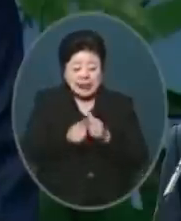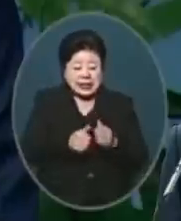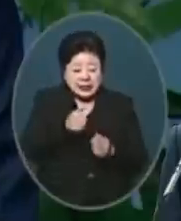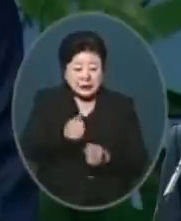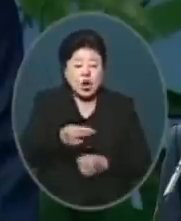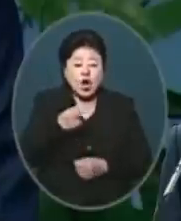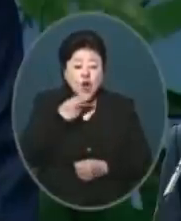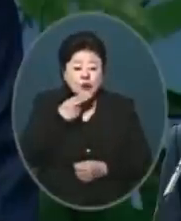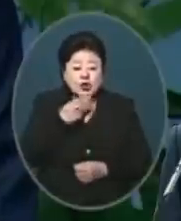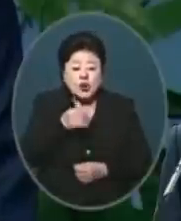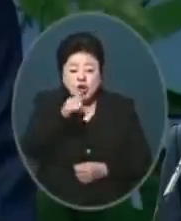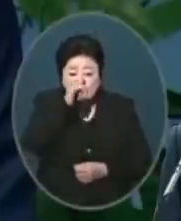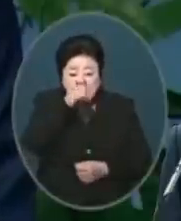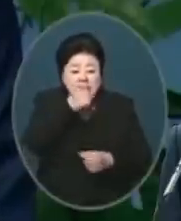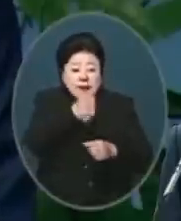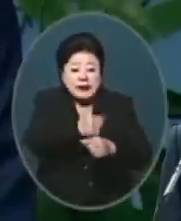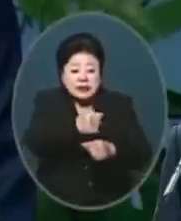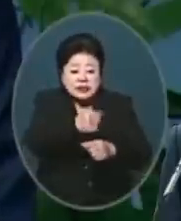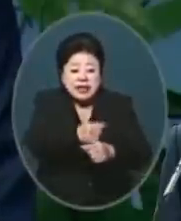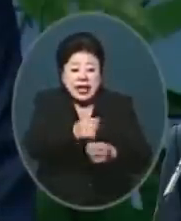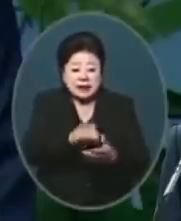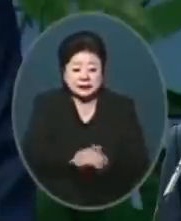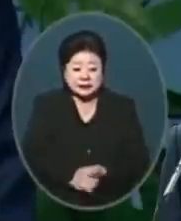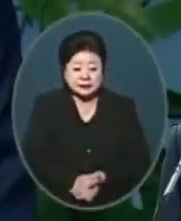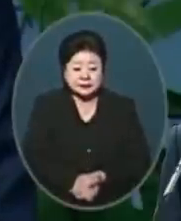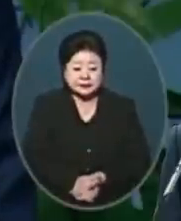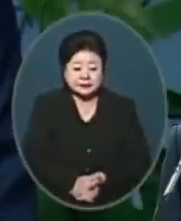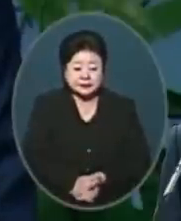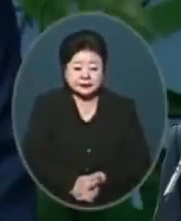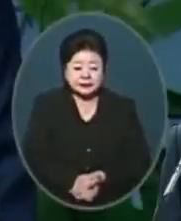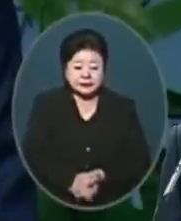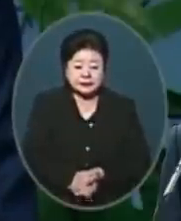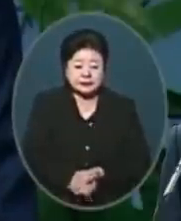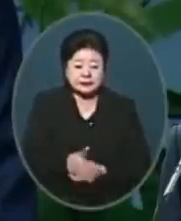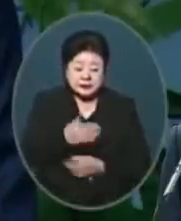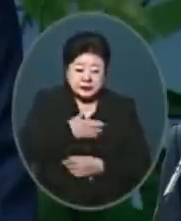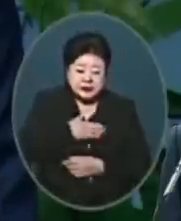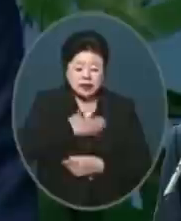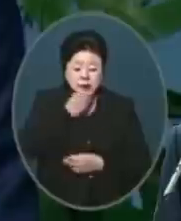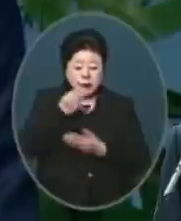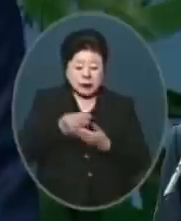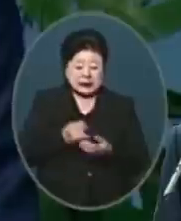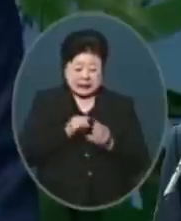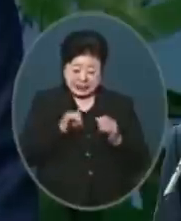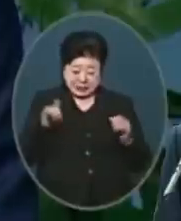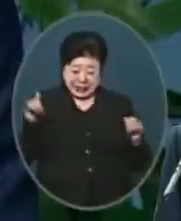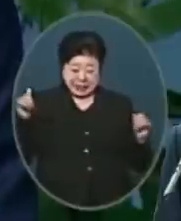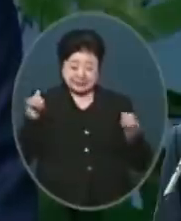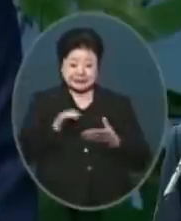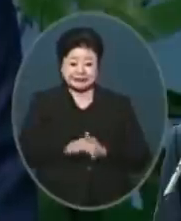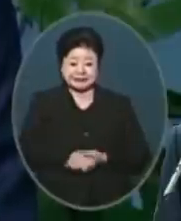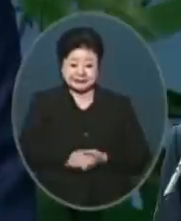하나님은 없는 데서 있게도 만드는 것이니까 나는 복받은 사람이다.